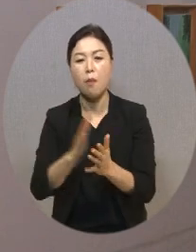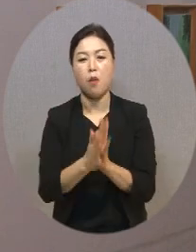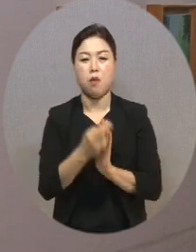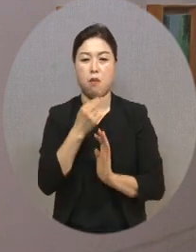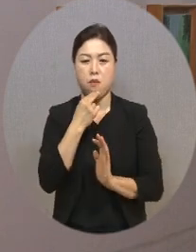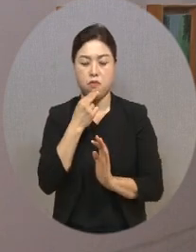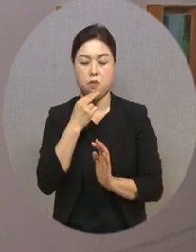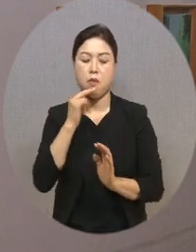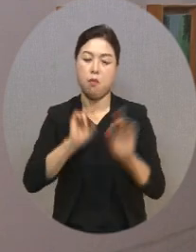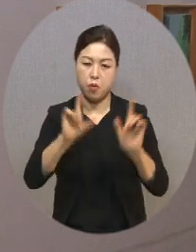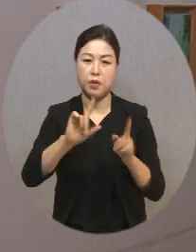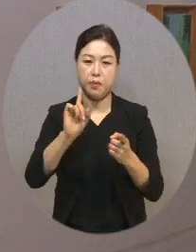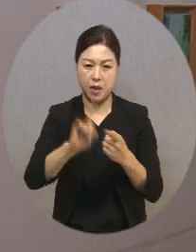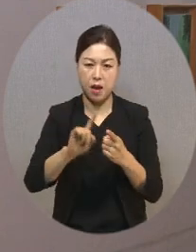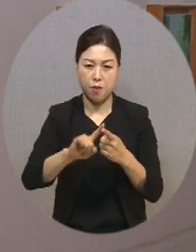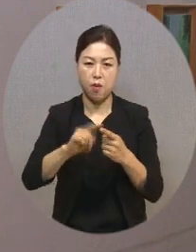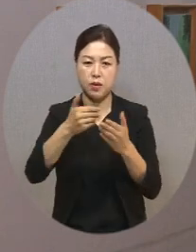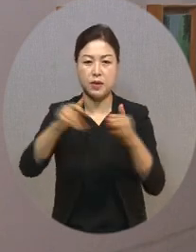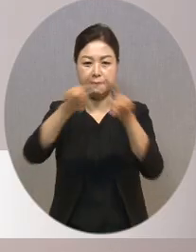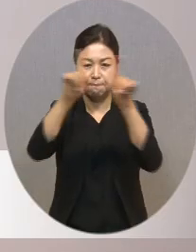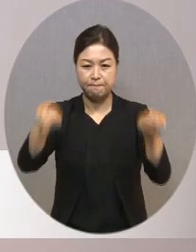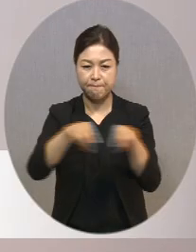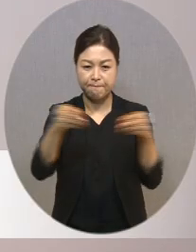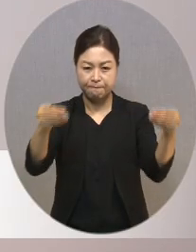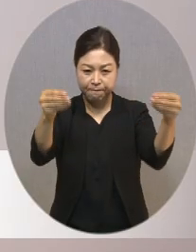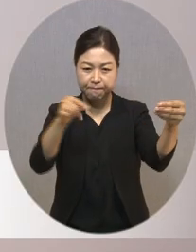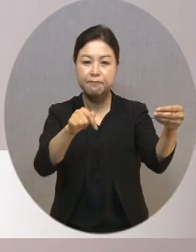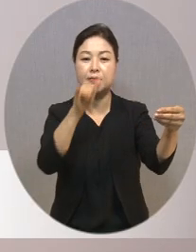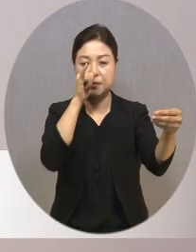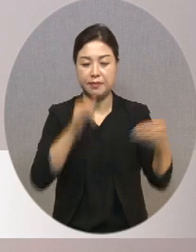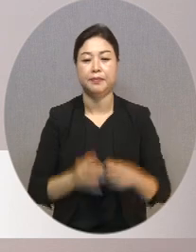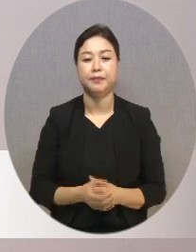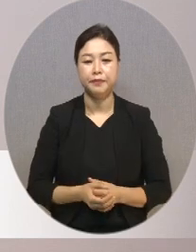모습으로 우리를 기다립니다. 제가